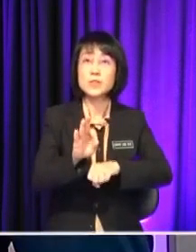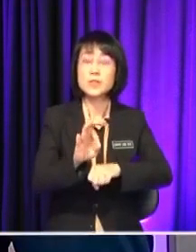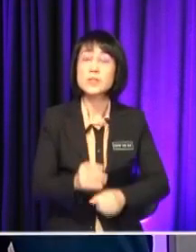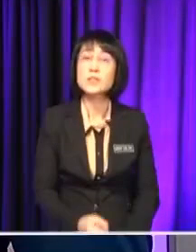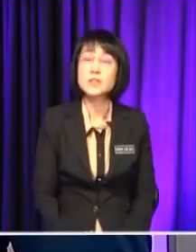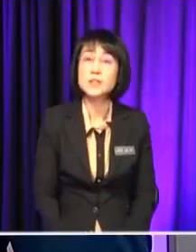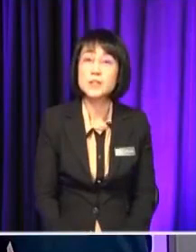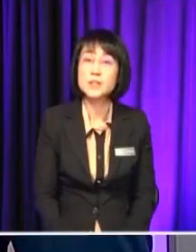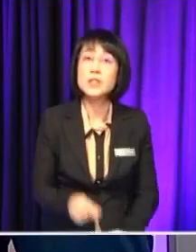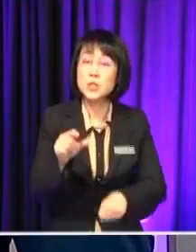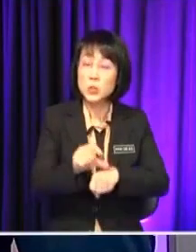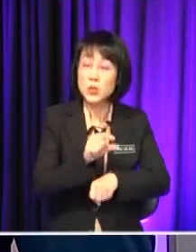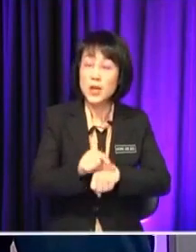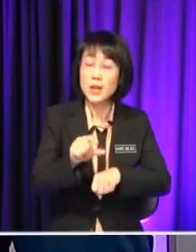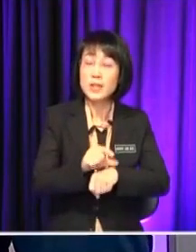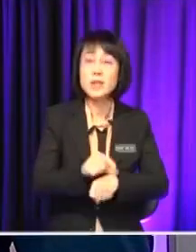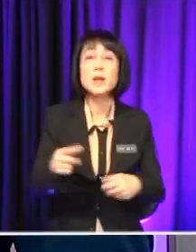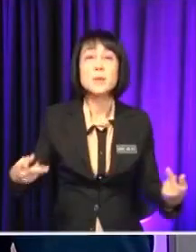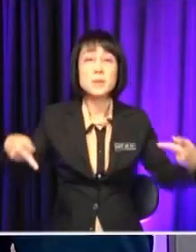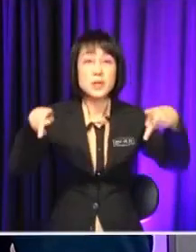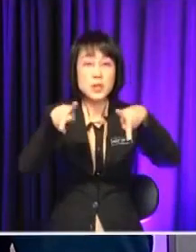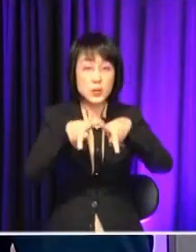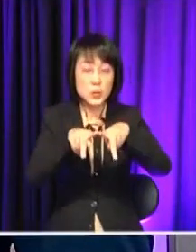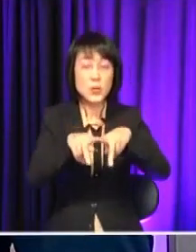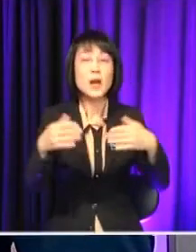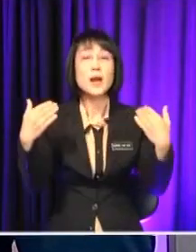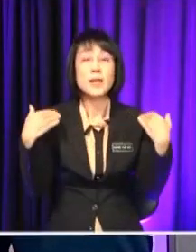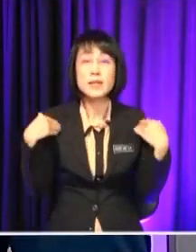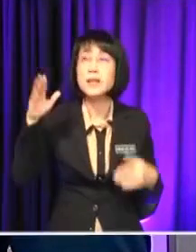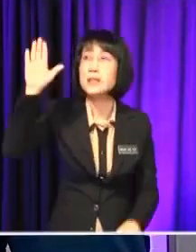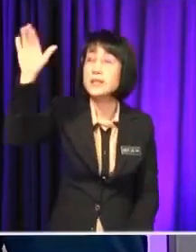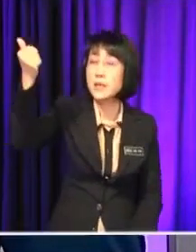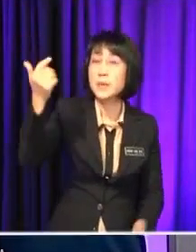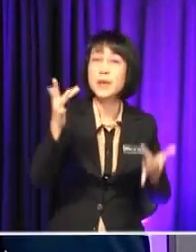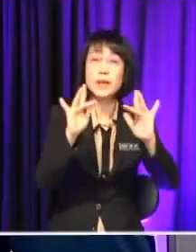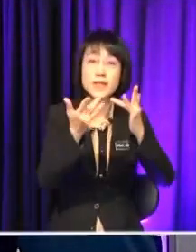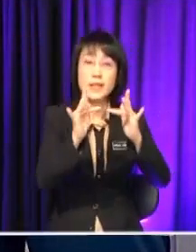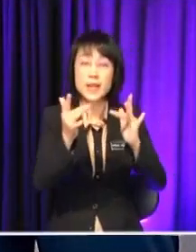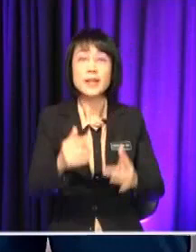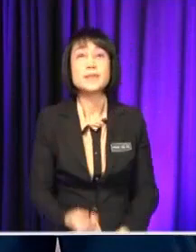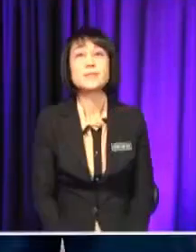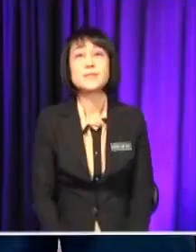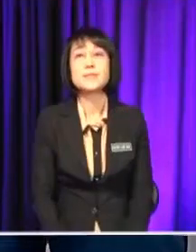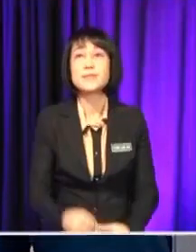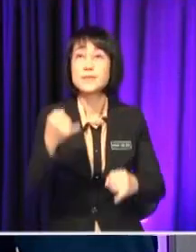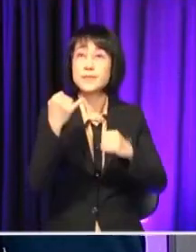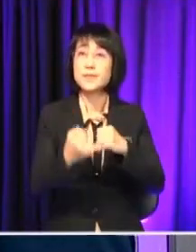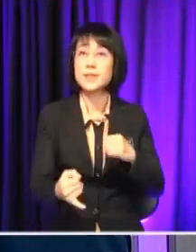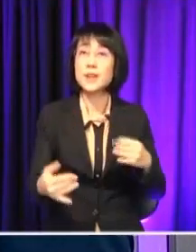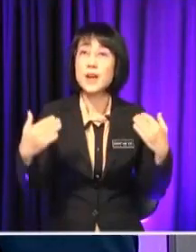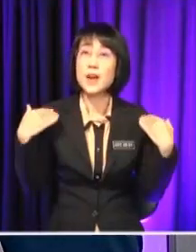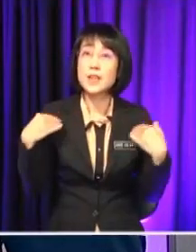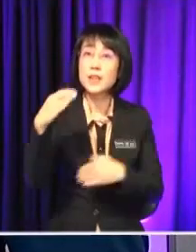saya kegunaannya perlu ada capaian internet perlu ada capaian capaian internet dan akhir sekali kita ada